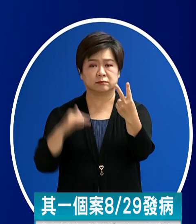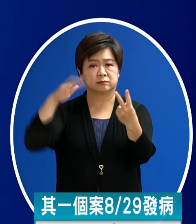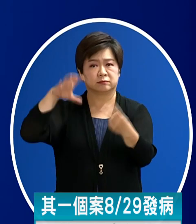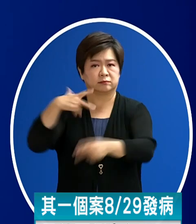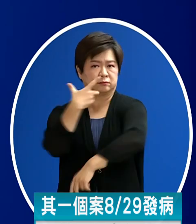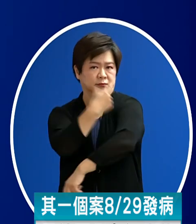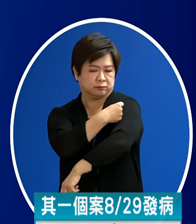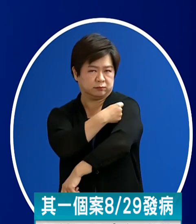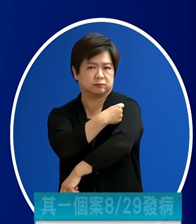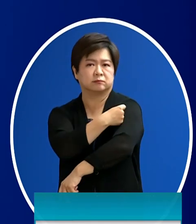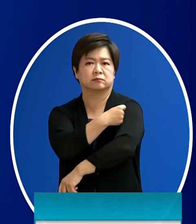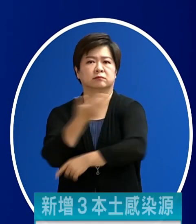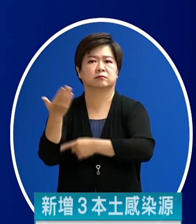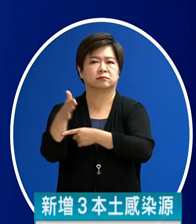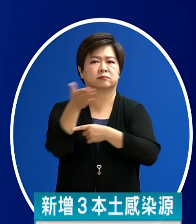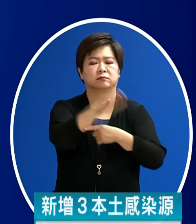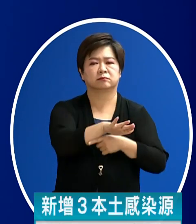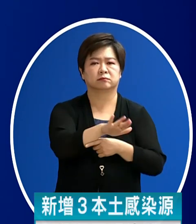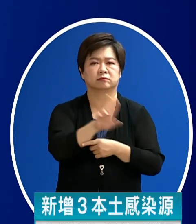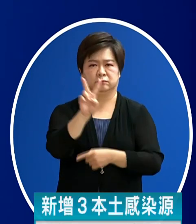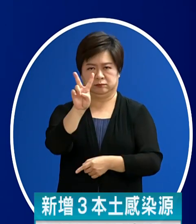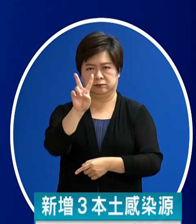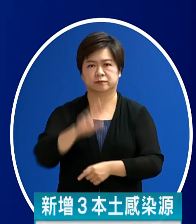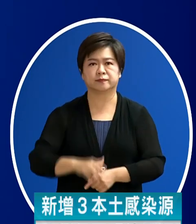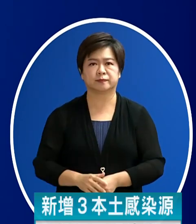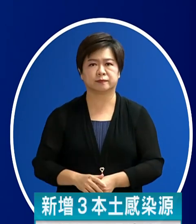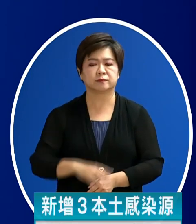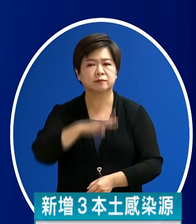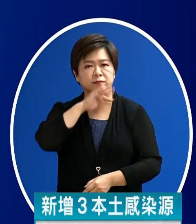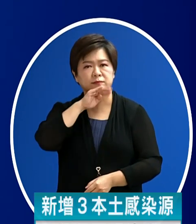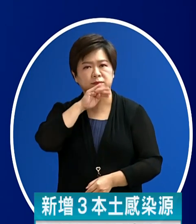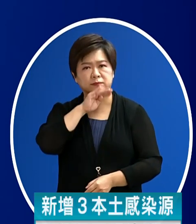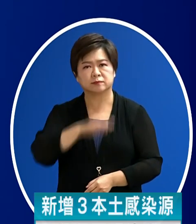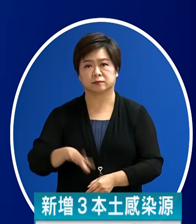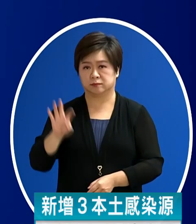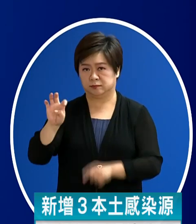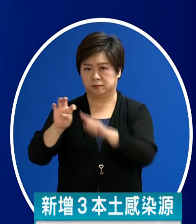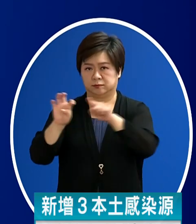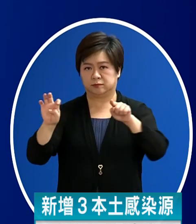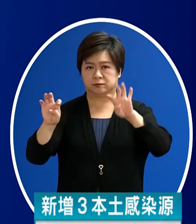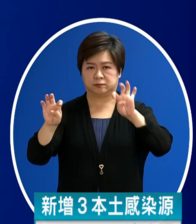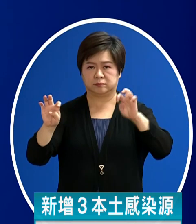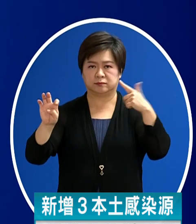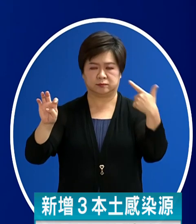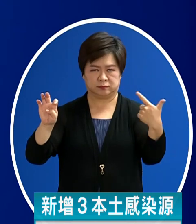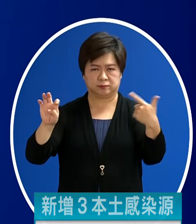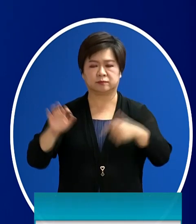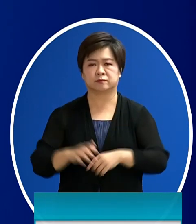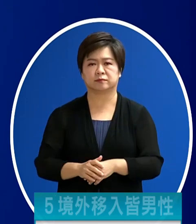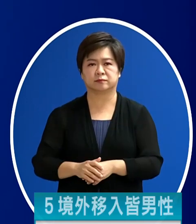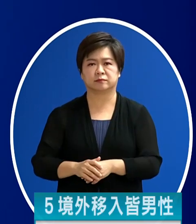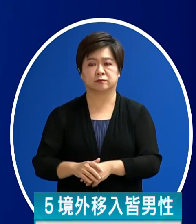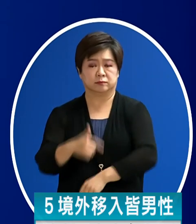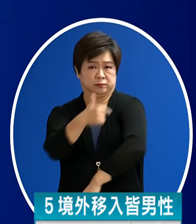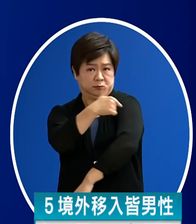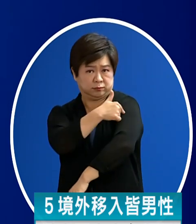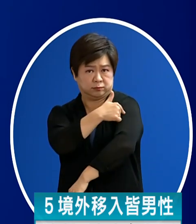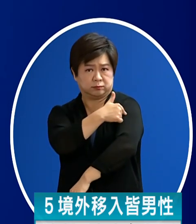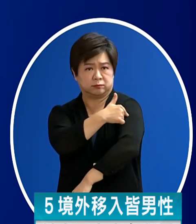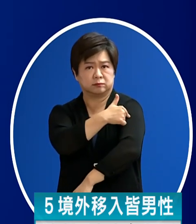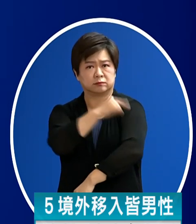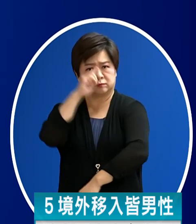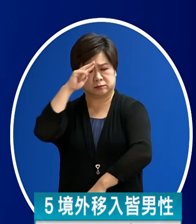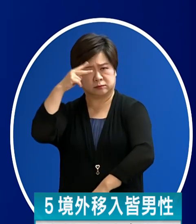端疫苗接种后发生死亡的不良事件，那年龄是40岁到46岁之间，那是接种疫苗